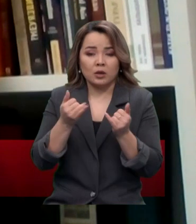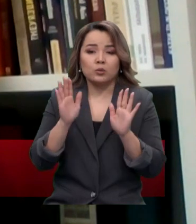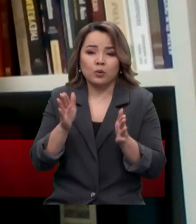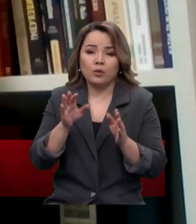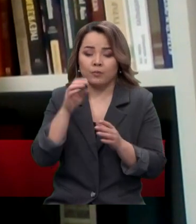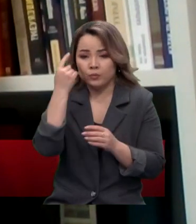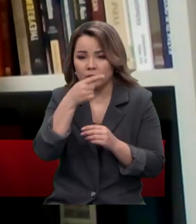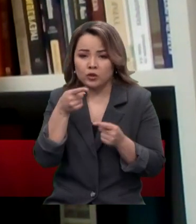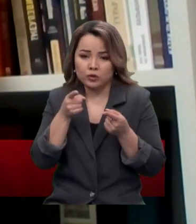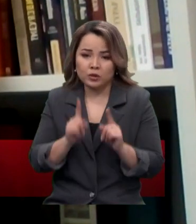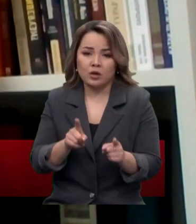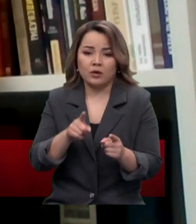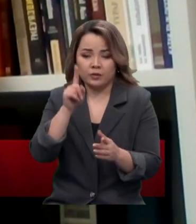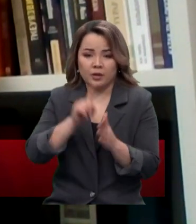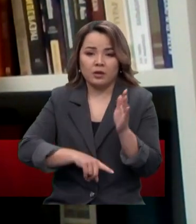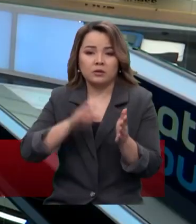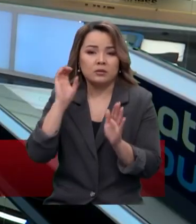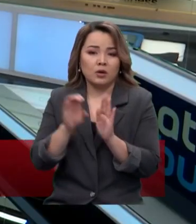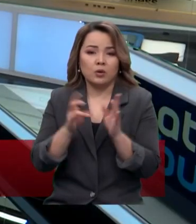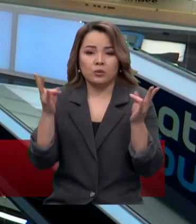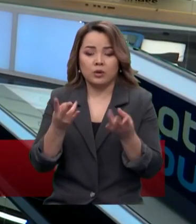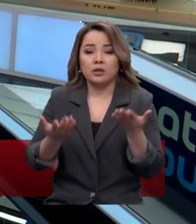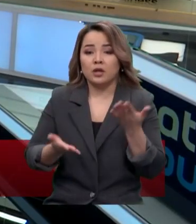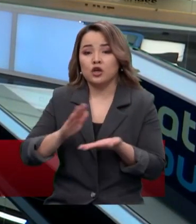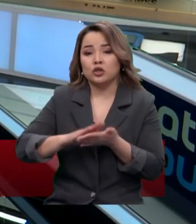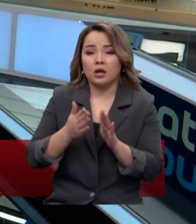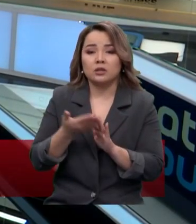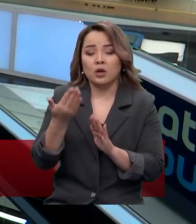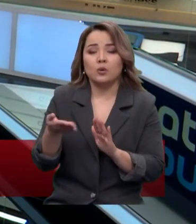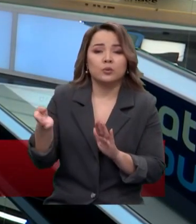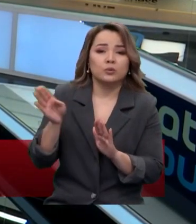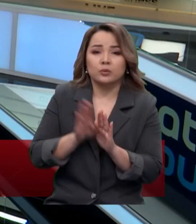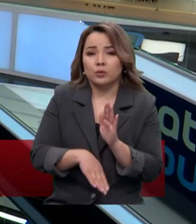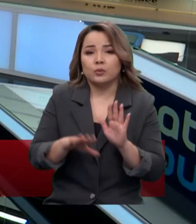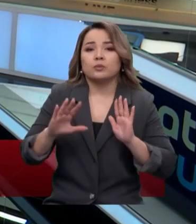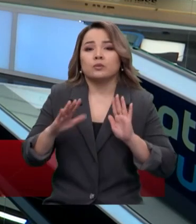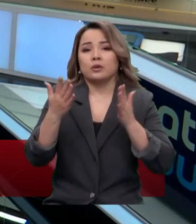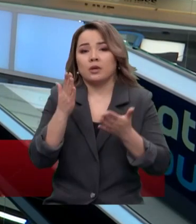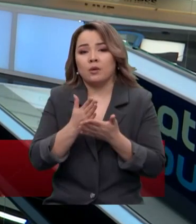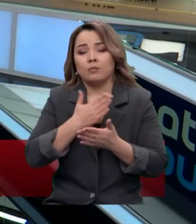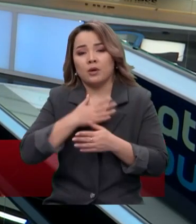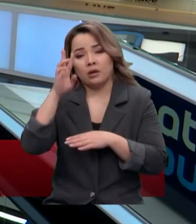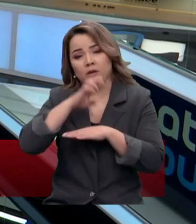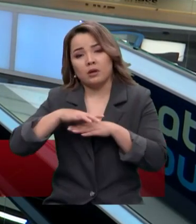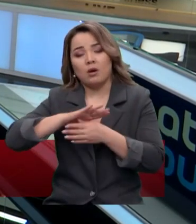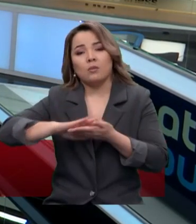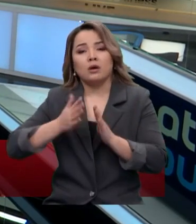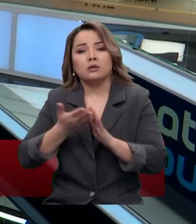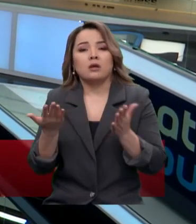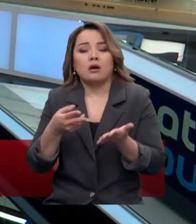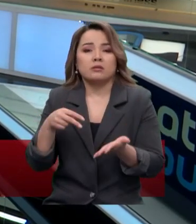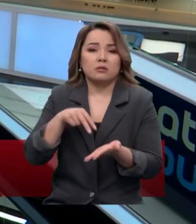сүйену керек. Егер жағдай шынымен де ушығып бара жатса, біздің ел қандай позицияны ұстануы